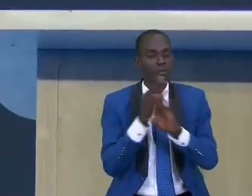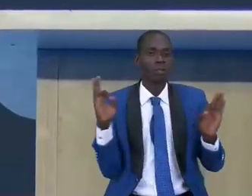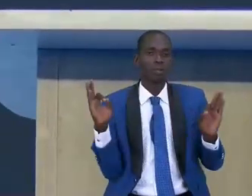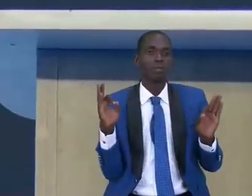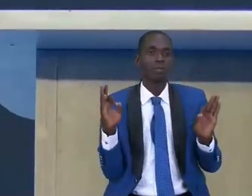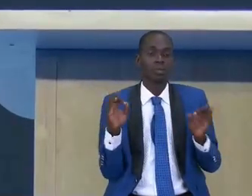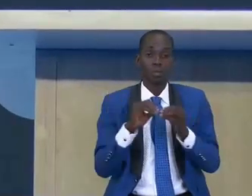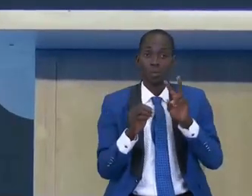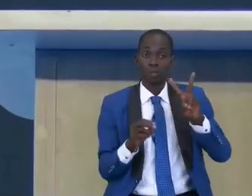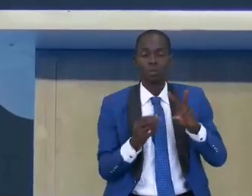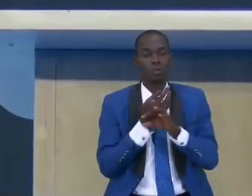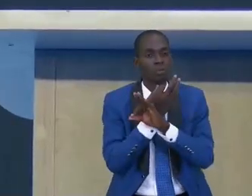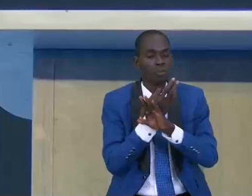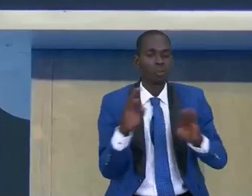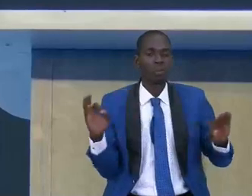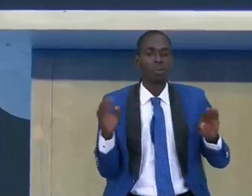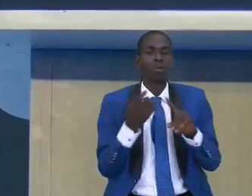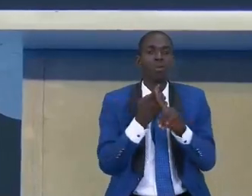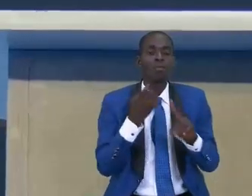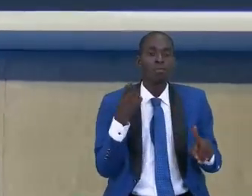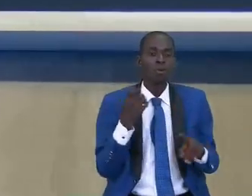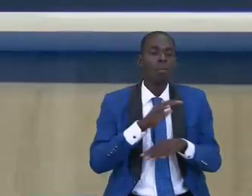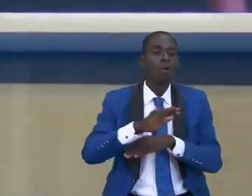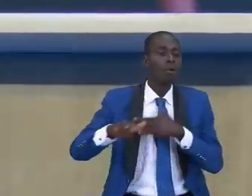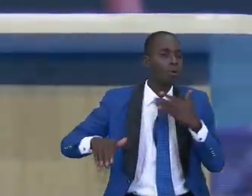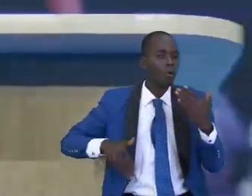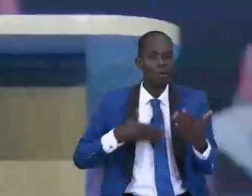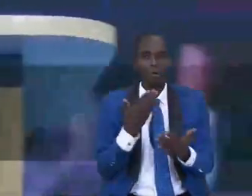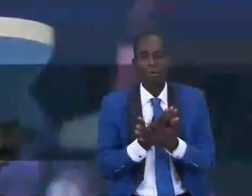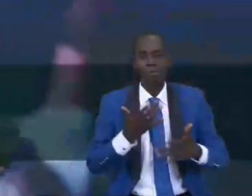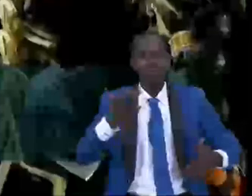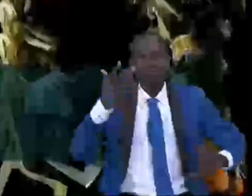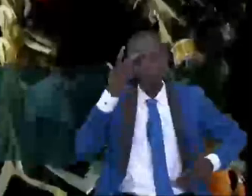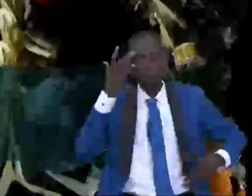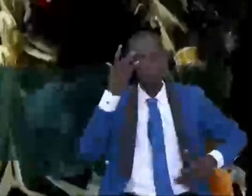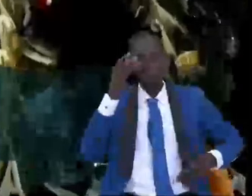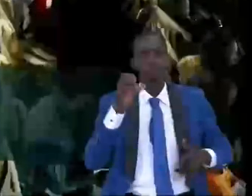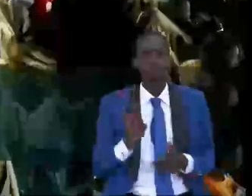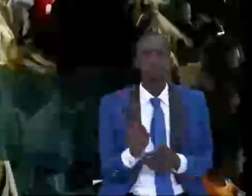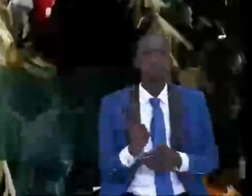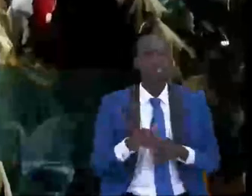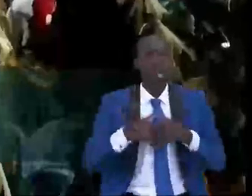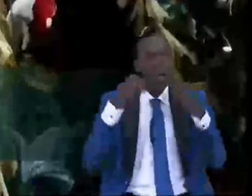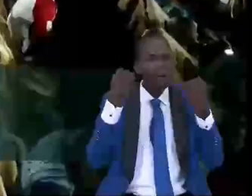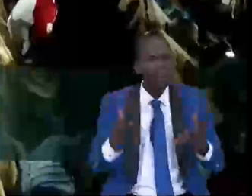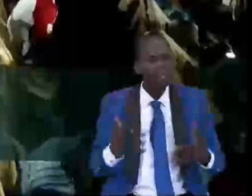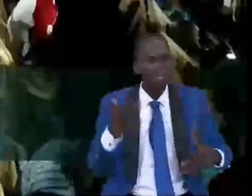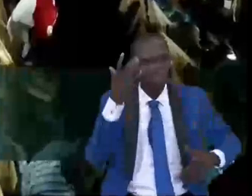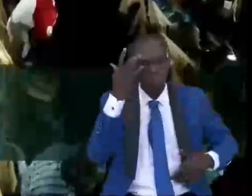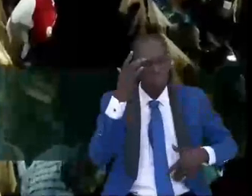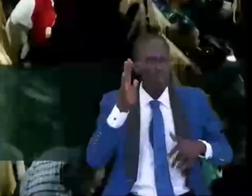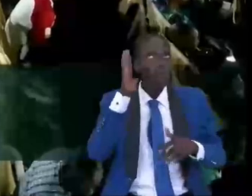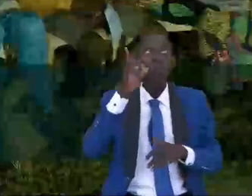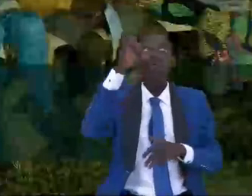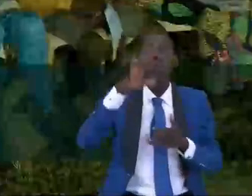libération. Deuxième point maintenant, c'est la libération de toutes les maladies. Combien de maladies le